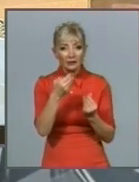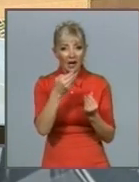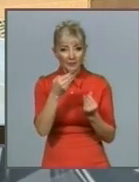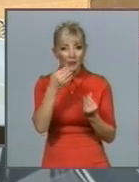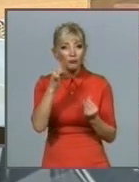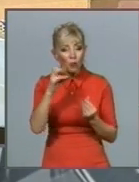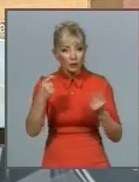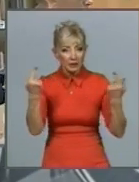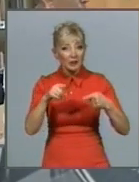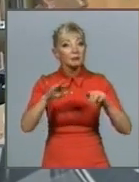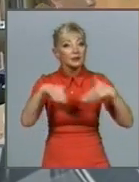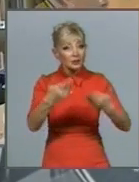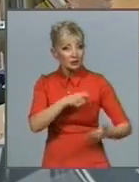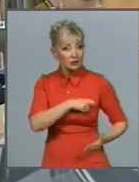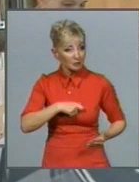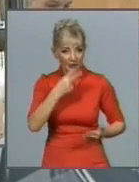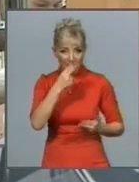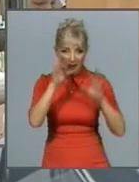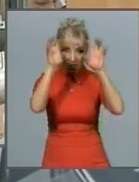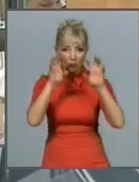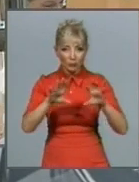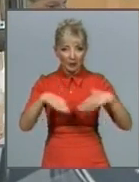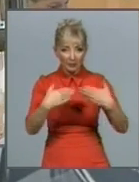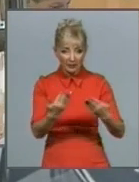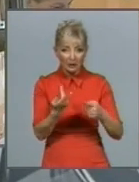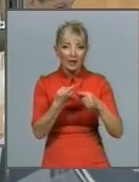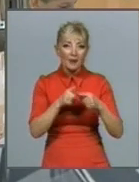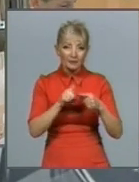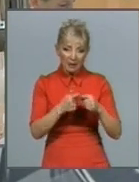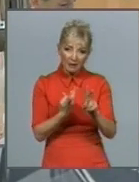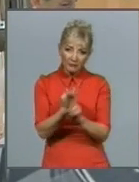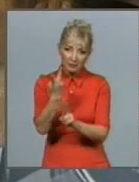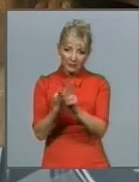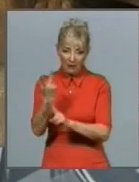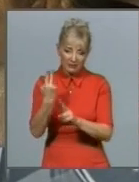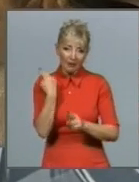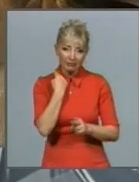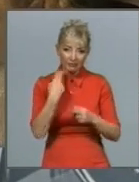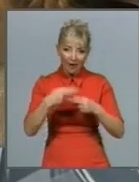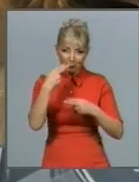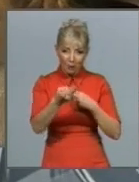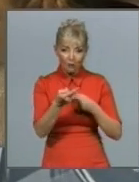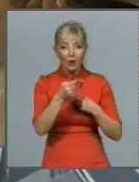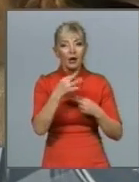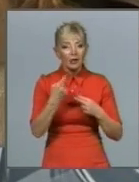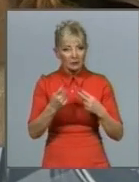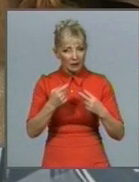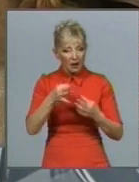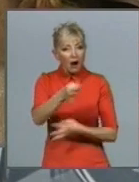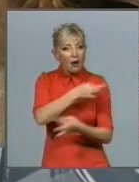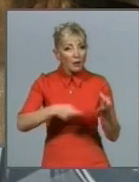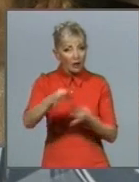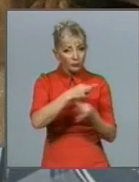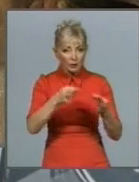пропозиції деяких депутатів розглянути законопроект щодо вибивання боргів ЖКГ з населення викликають бурхливі обговорення